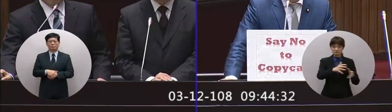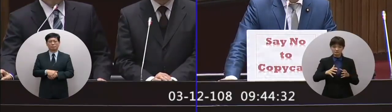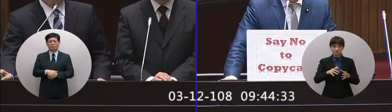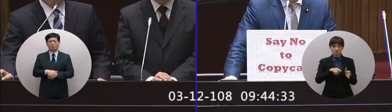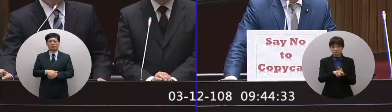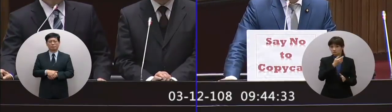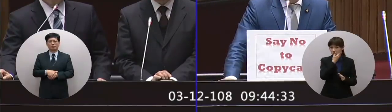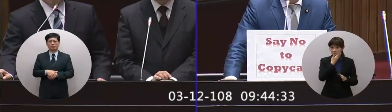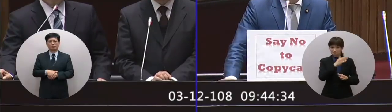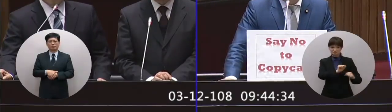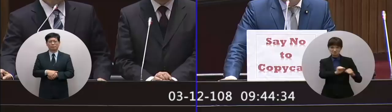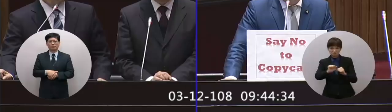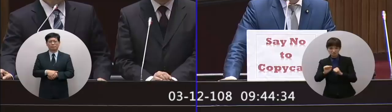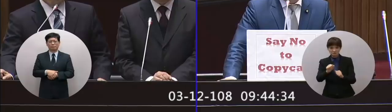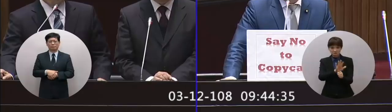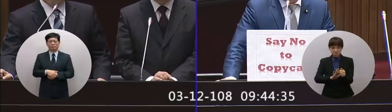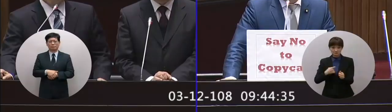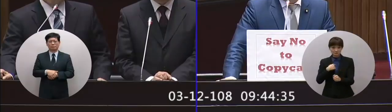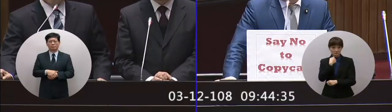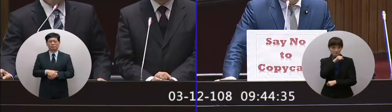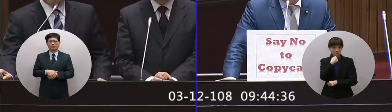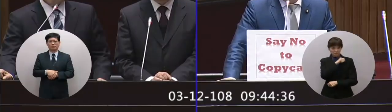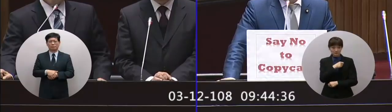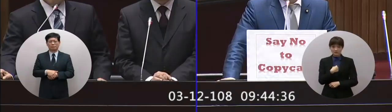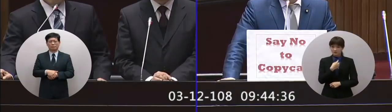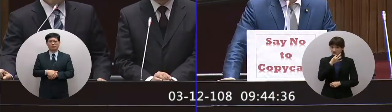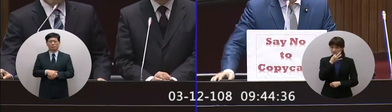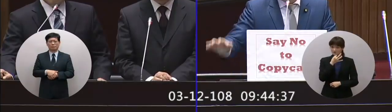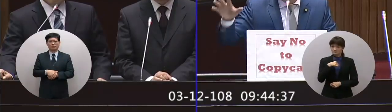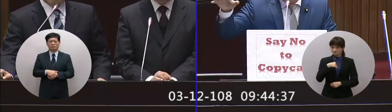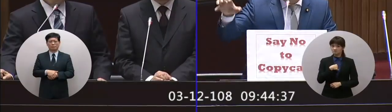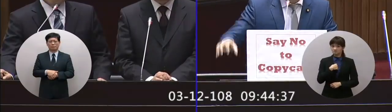打到台湾来的时候，我们不要被变成